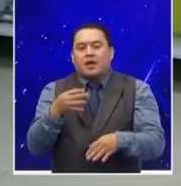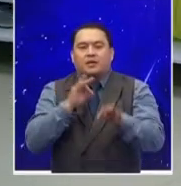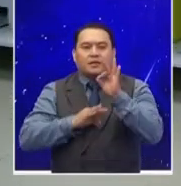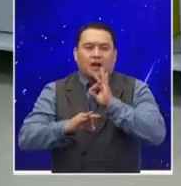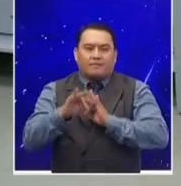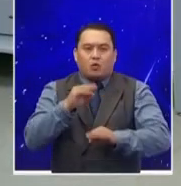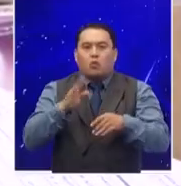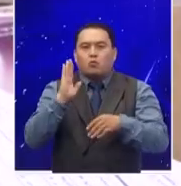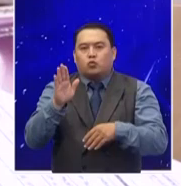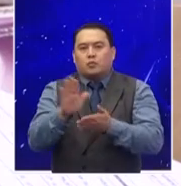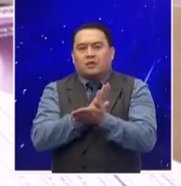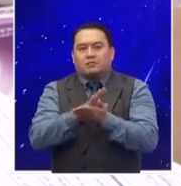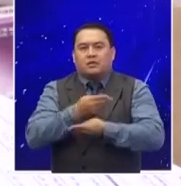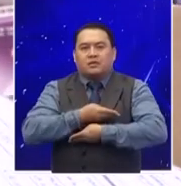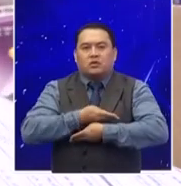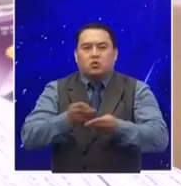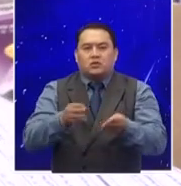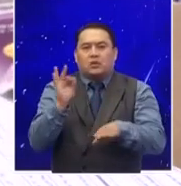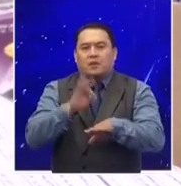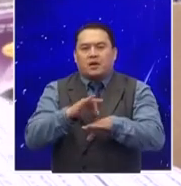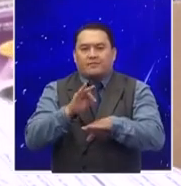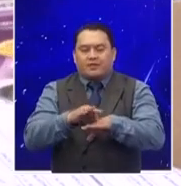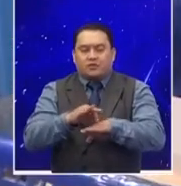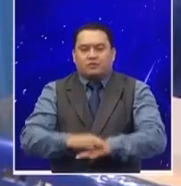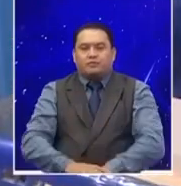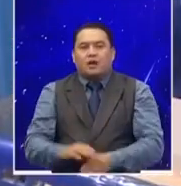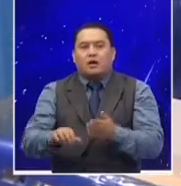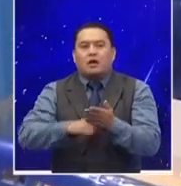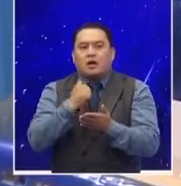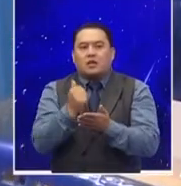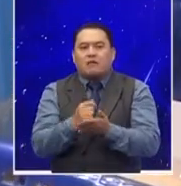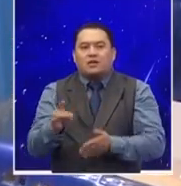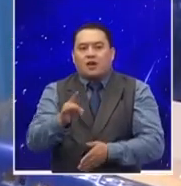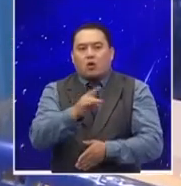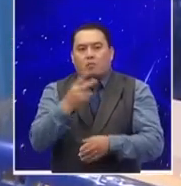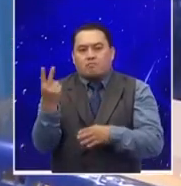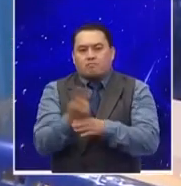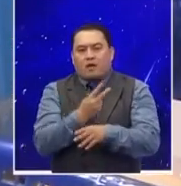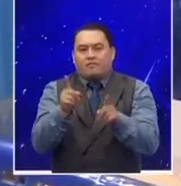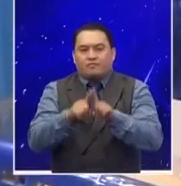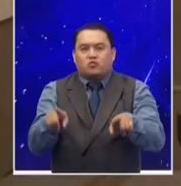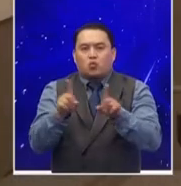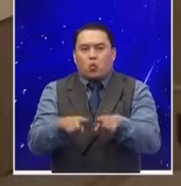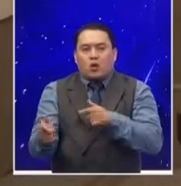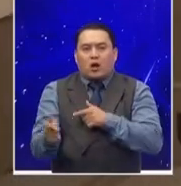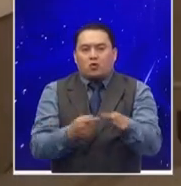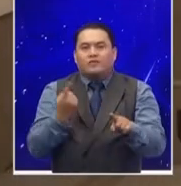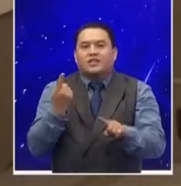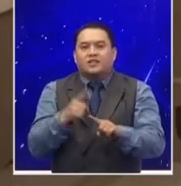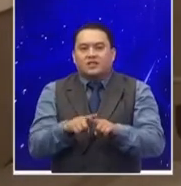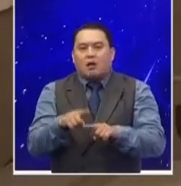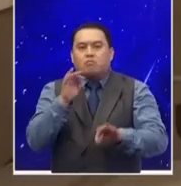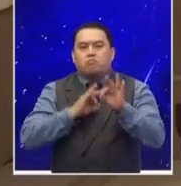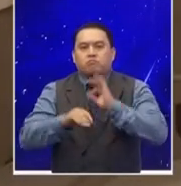лекарственных средств будут бесплатно раздаваться людям с симптомами коронавируса. Главное же, регион к возможной второй волне коронавируса готов технически.